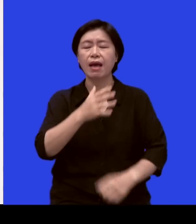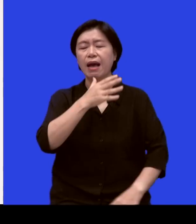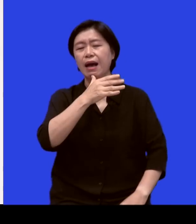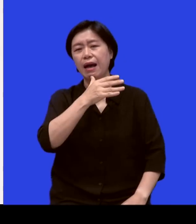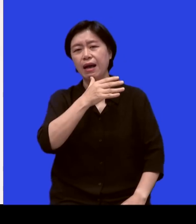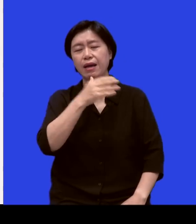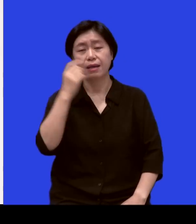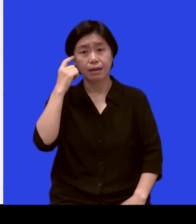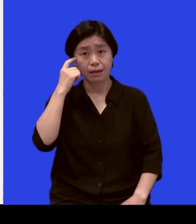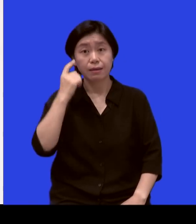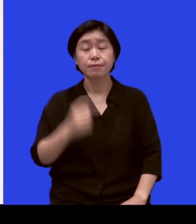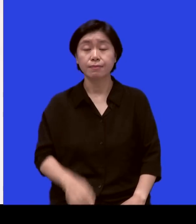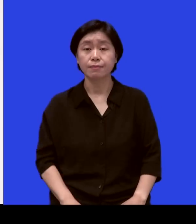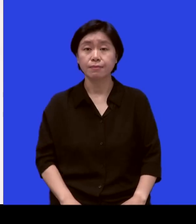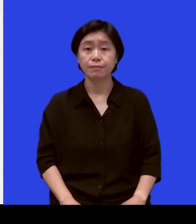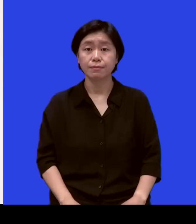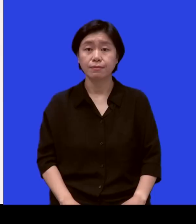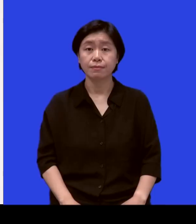의분으로